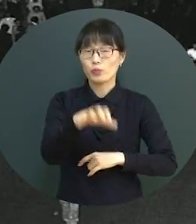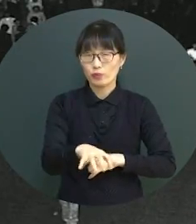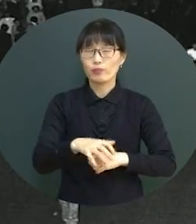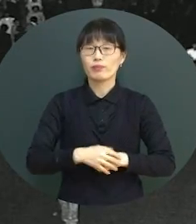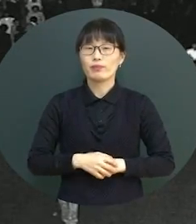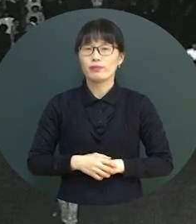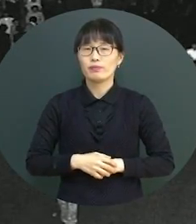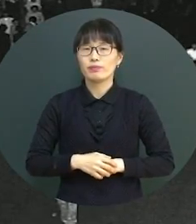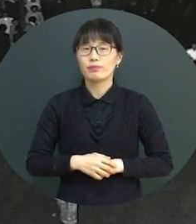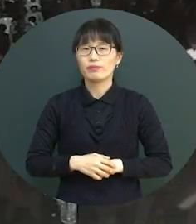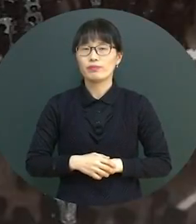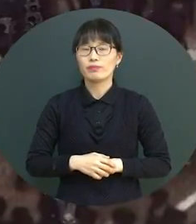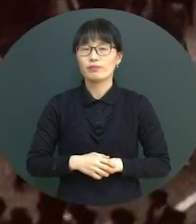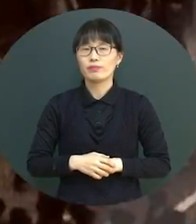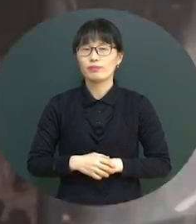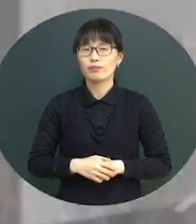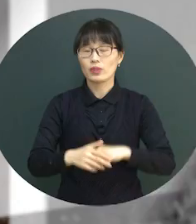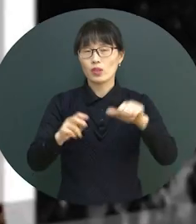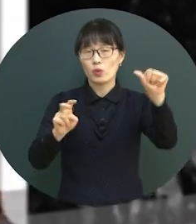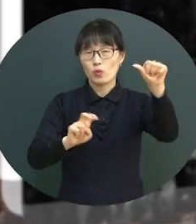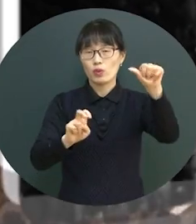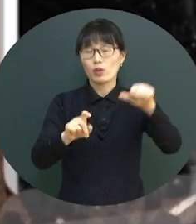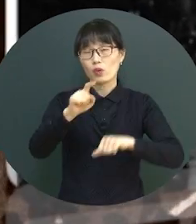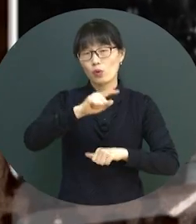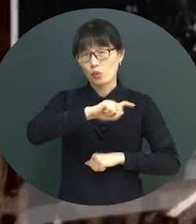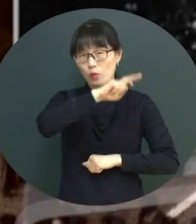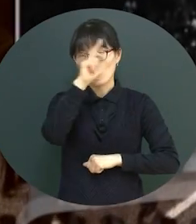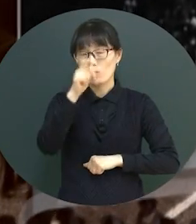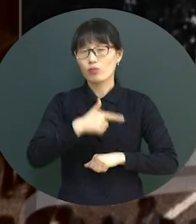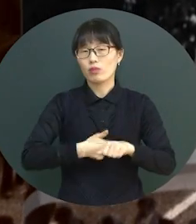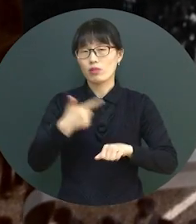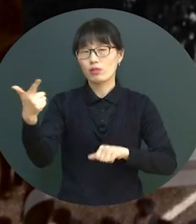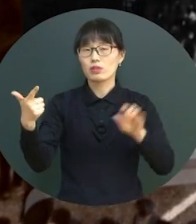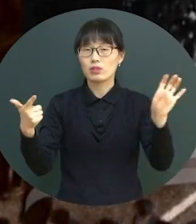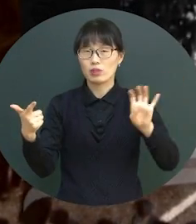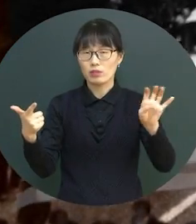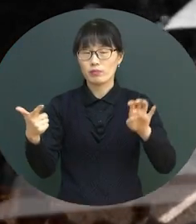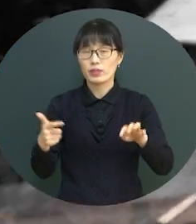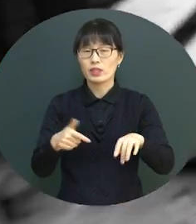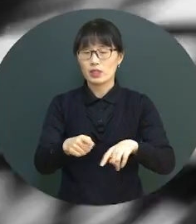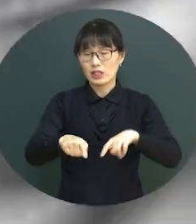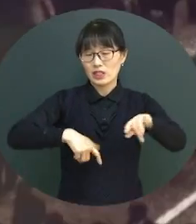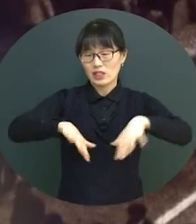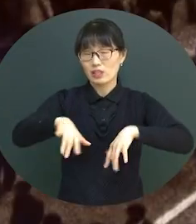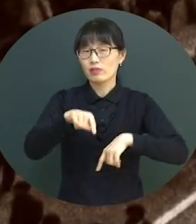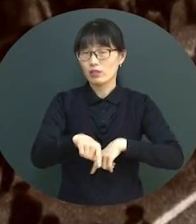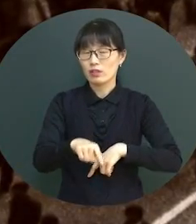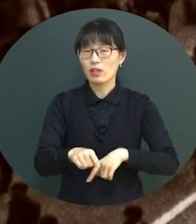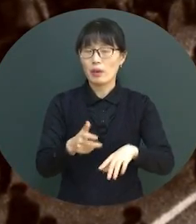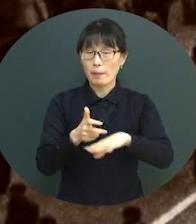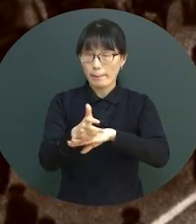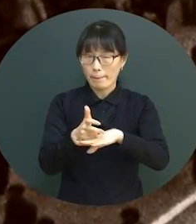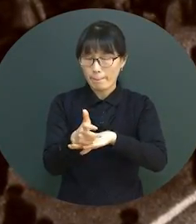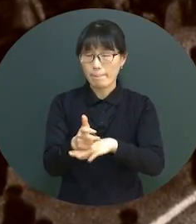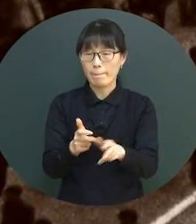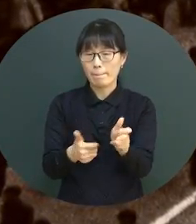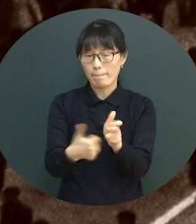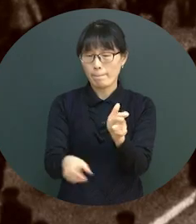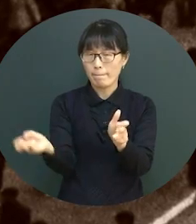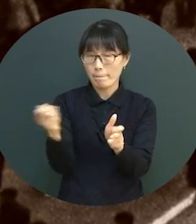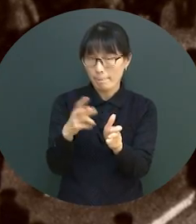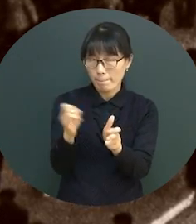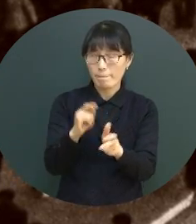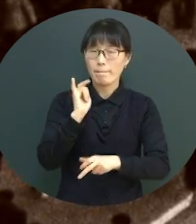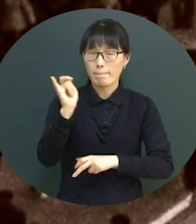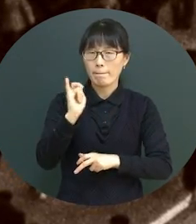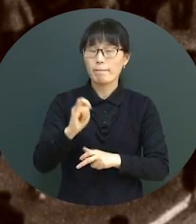장소입니다. 5월 20일 오후 6시 40분, 금남로에는 버스, 화물차,